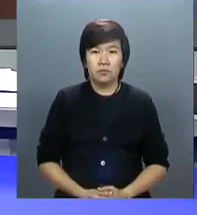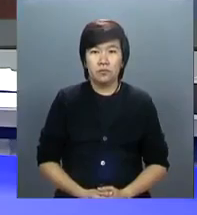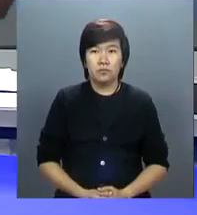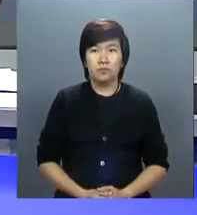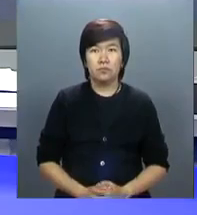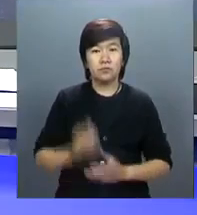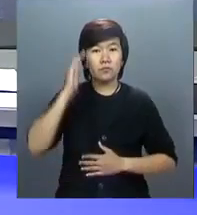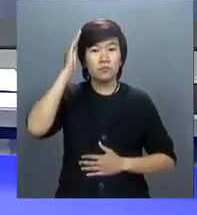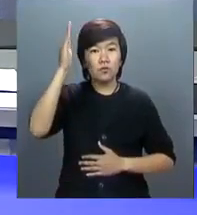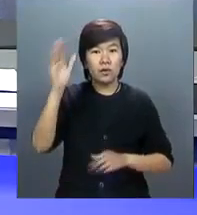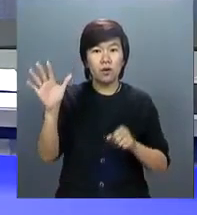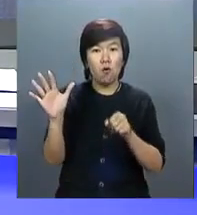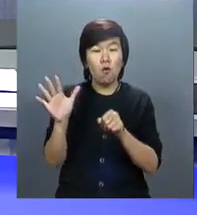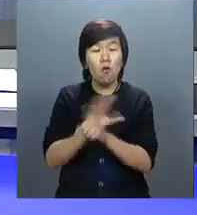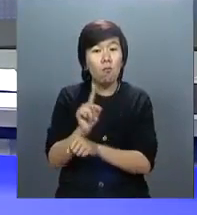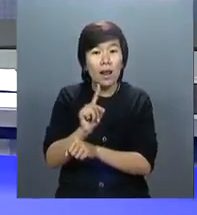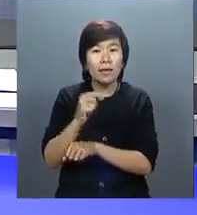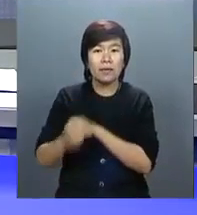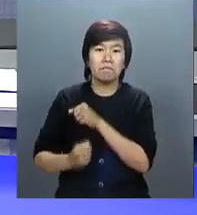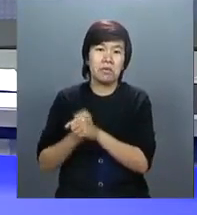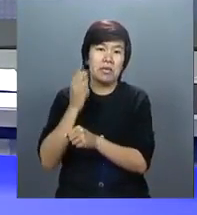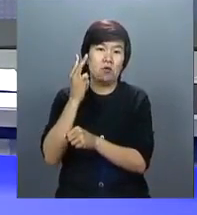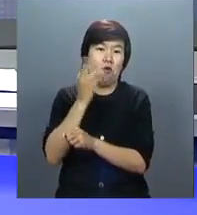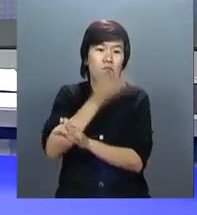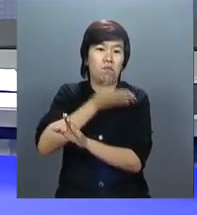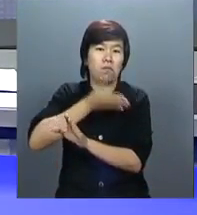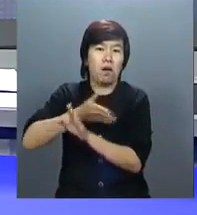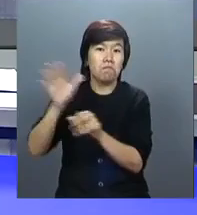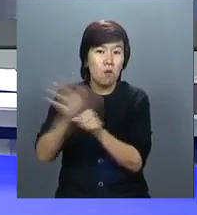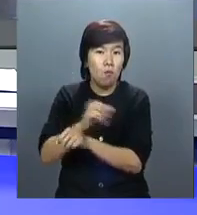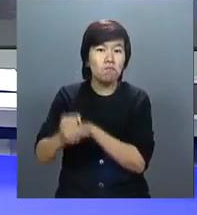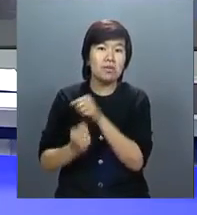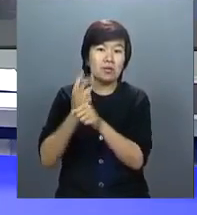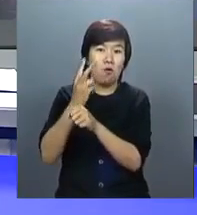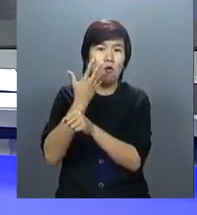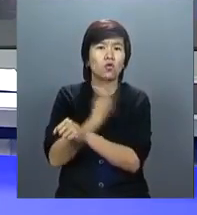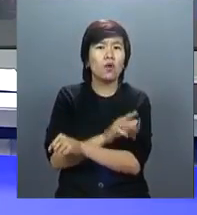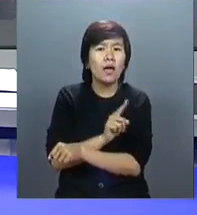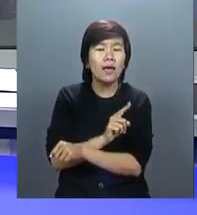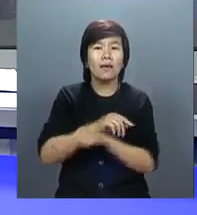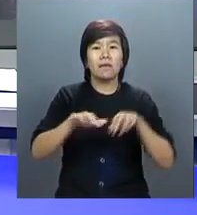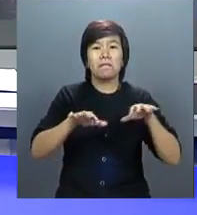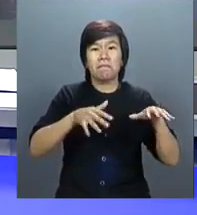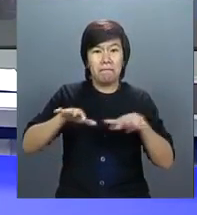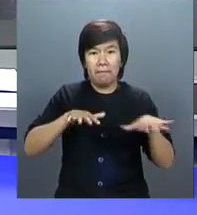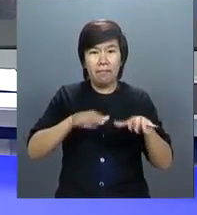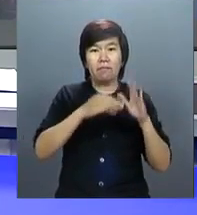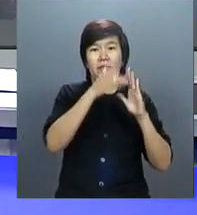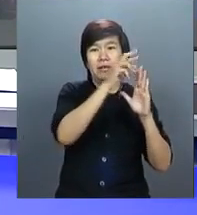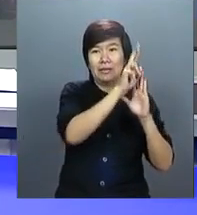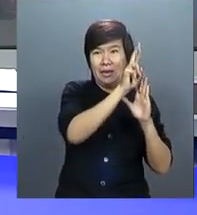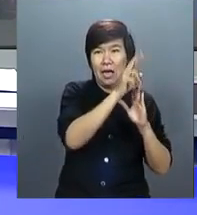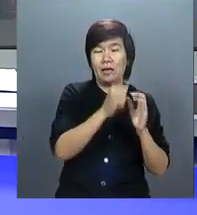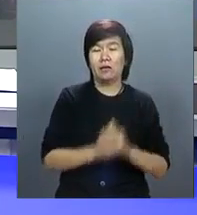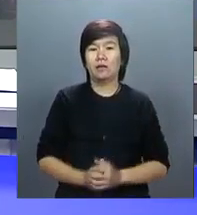พรุ่งนี้จะครบรอบ2ปีเหตุแผ่นดินไหวที่จังหวัดเชียงรายนะครับแต่ว่าจนถึงขณะนี้ก็ยังมีบ้านเรือนที่ยังซ่อมแซมไม่เสร็จนะครับ